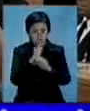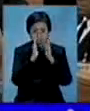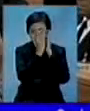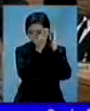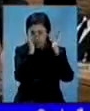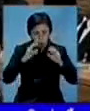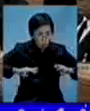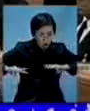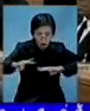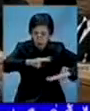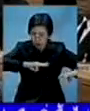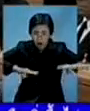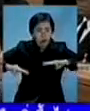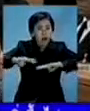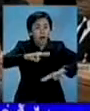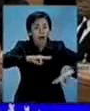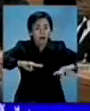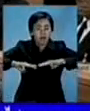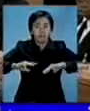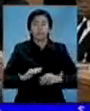านครับโล่งหมดเลย